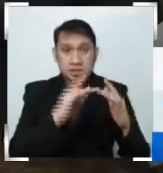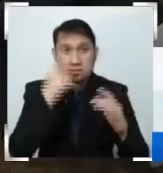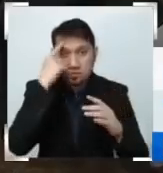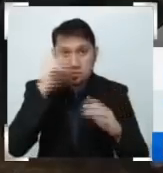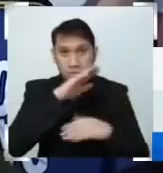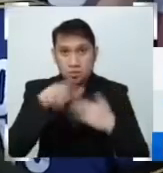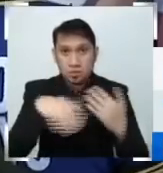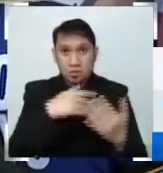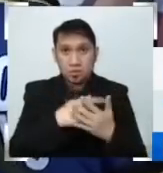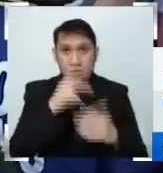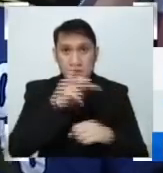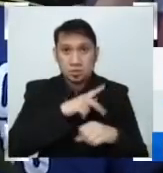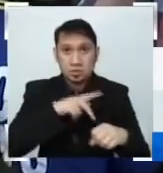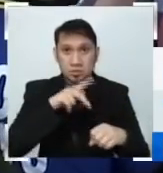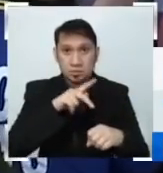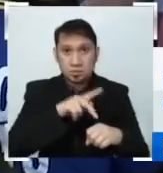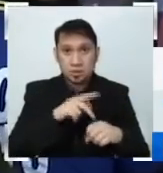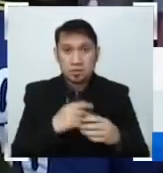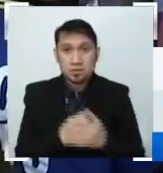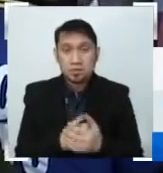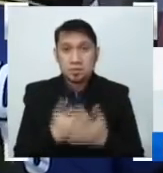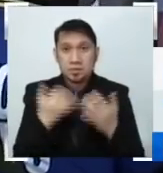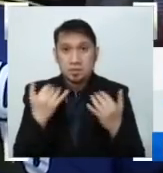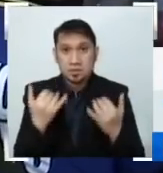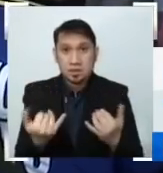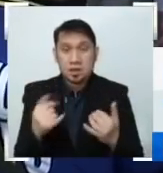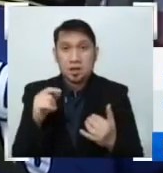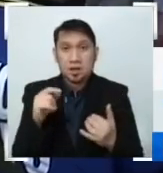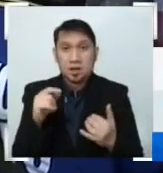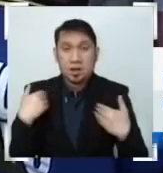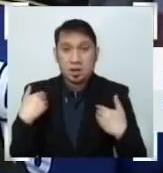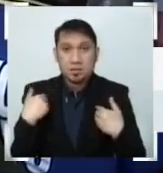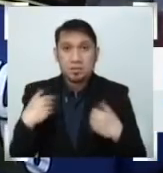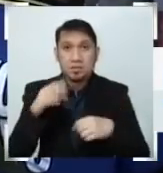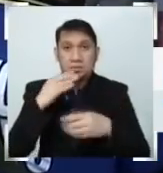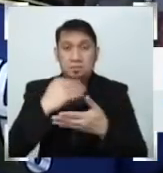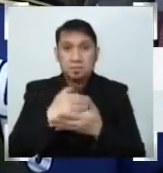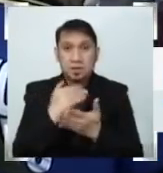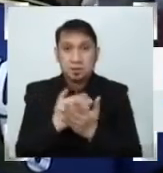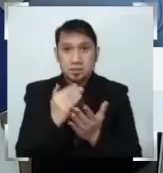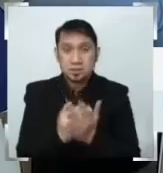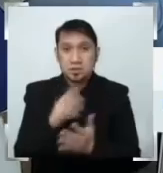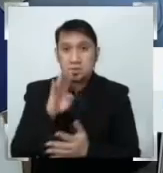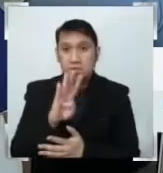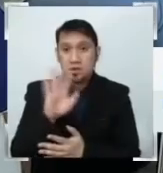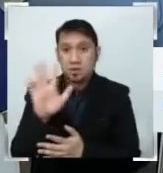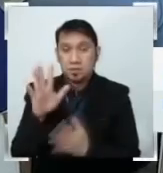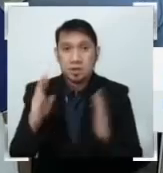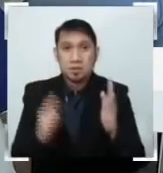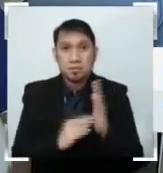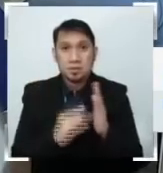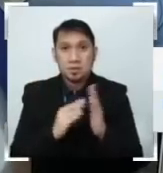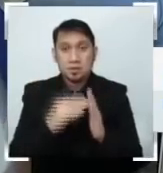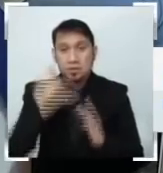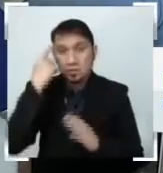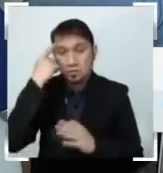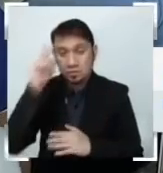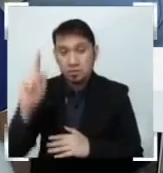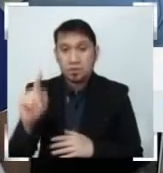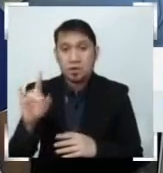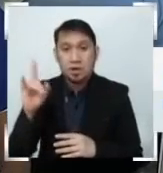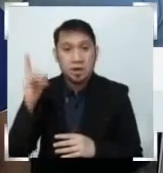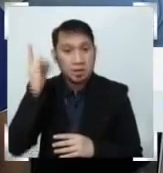Marapat lamang daw na ilaan ng 10% ng infrastructure budget o 45 billion pesos para sa broadband fiber optics